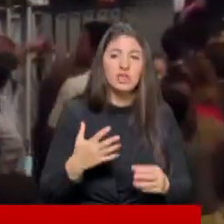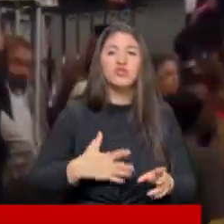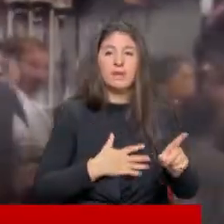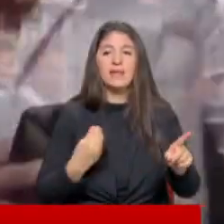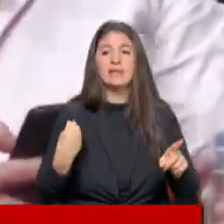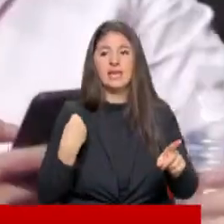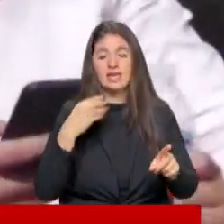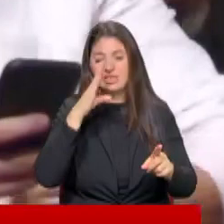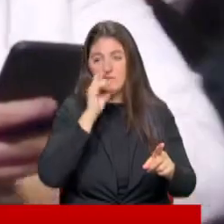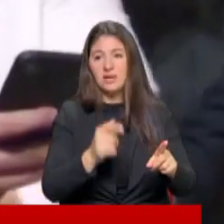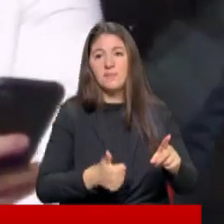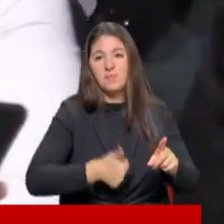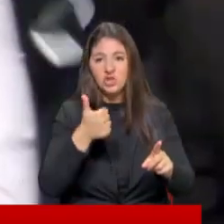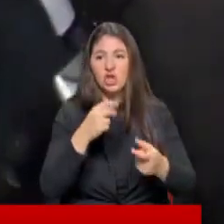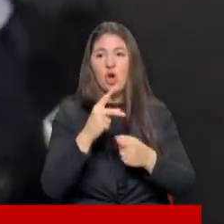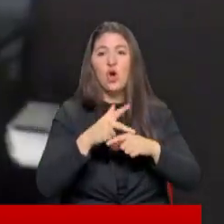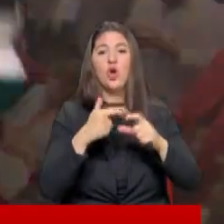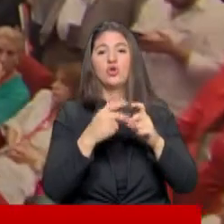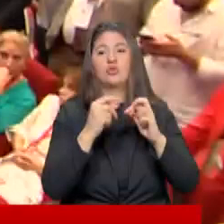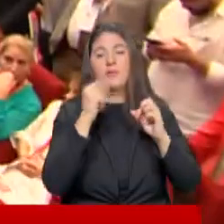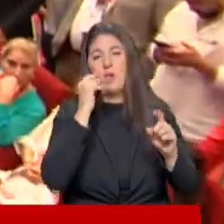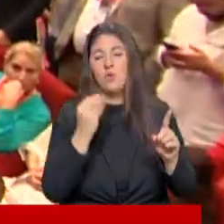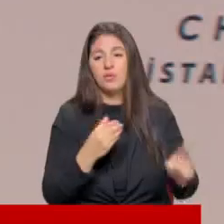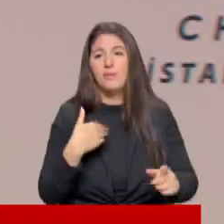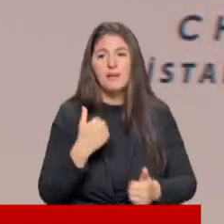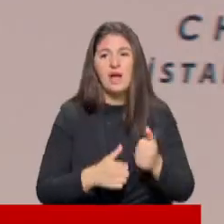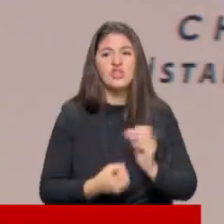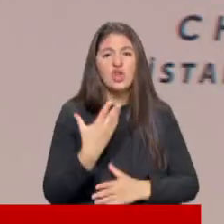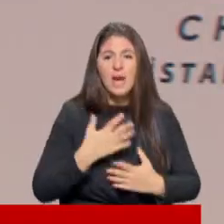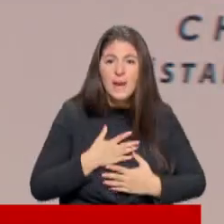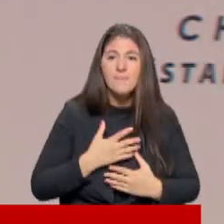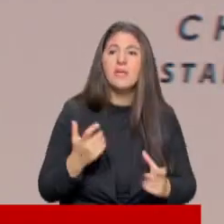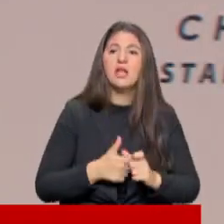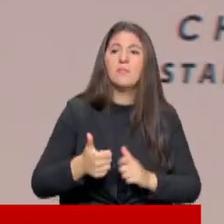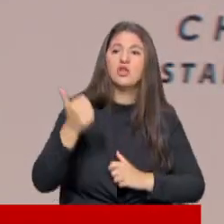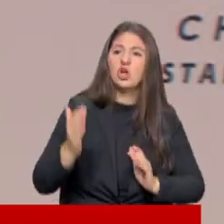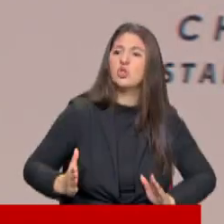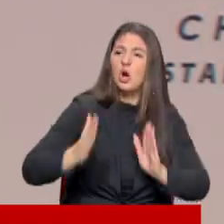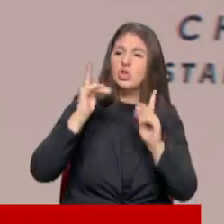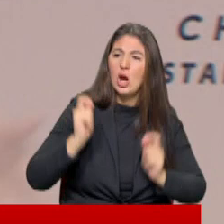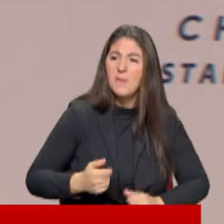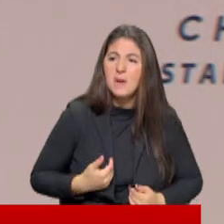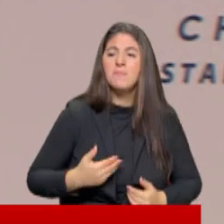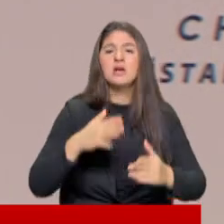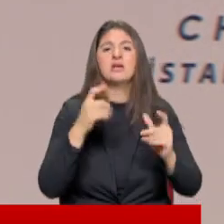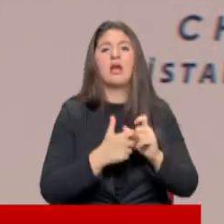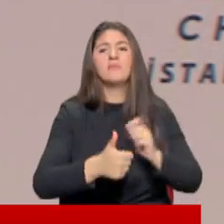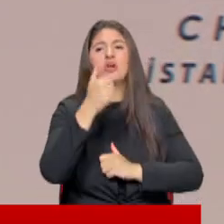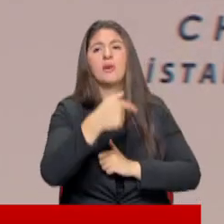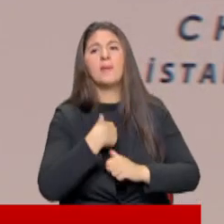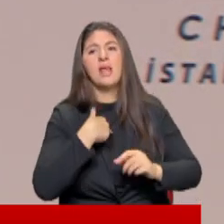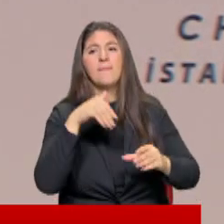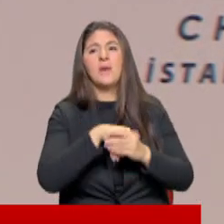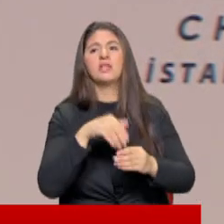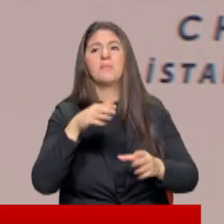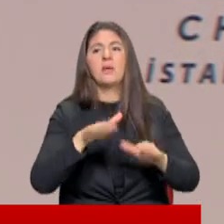CHP'nin yeni İstanbul İl Başkanı Özgür Çelik oldu. Ben bir kavga yaratayım, genel başkan karşıtı ilan edeyim. Genel başkanımız beni